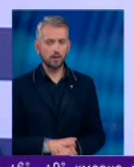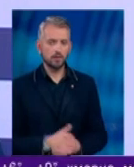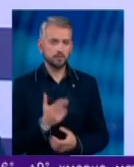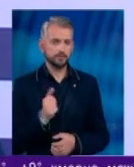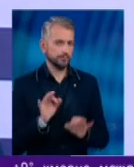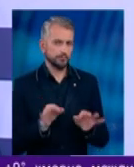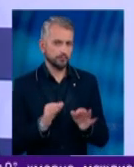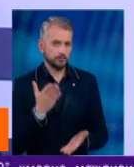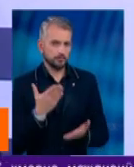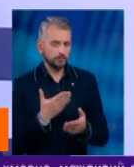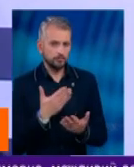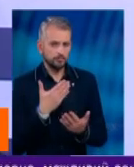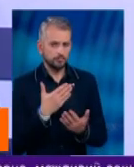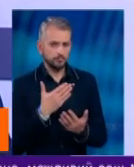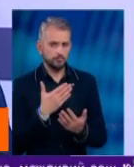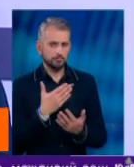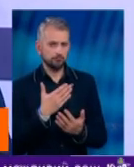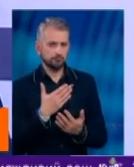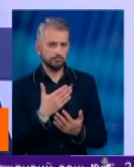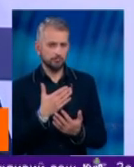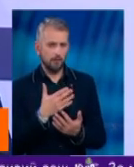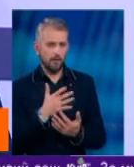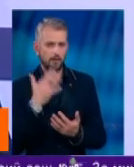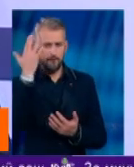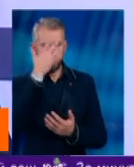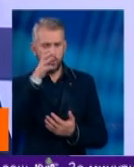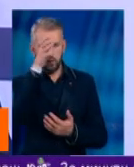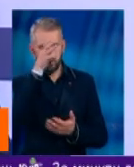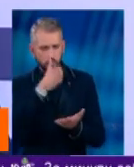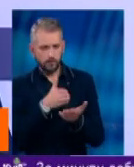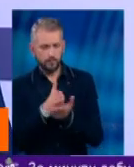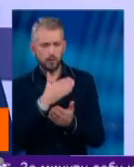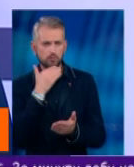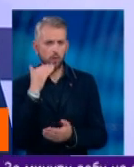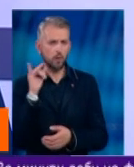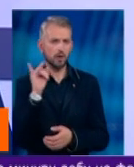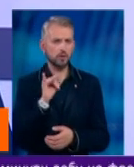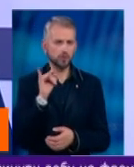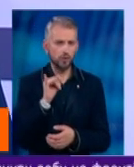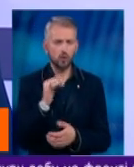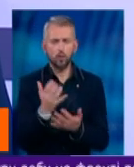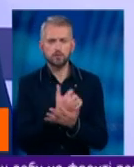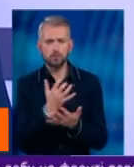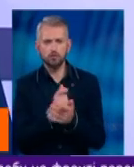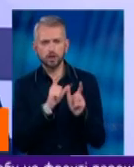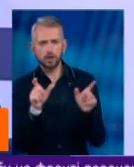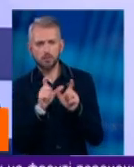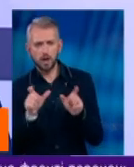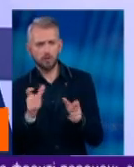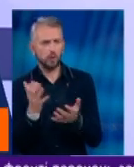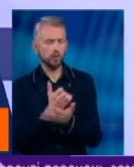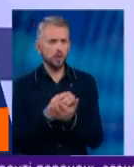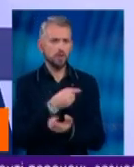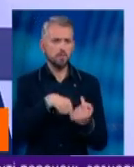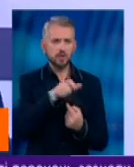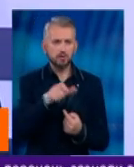100%, то есть, если там обратимся там, знаете, в философию, то есть очень много историй очень успешных корпораций или очень успешных бизнесменов, они